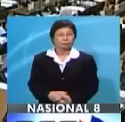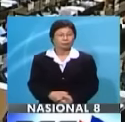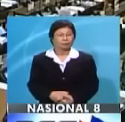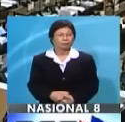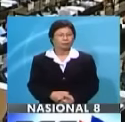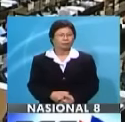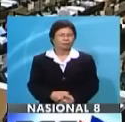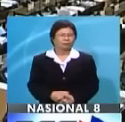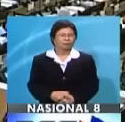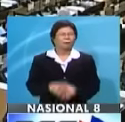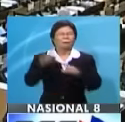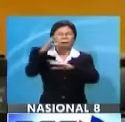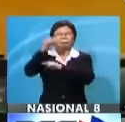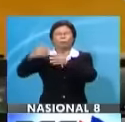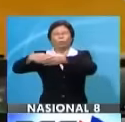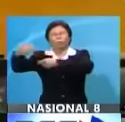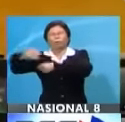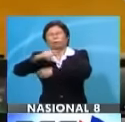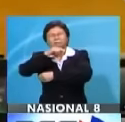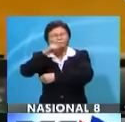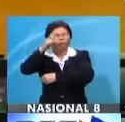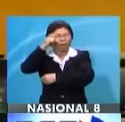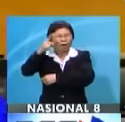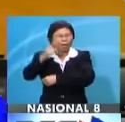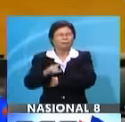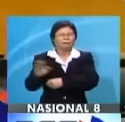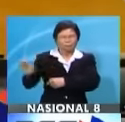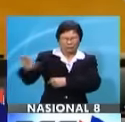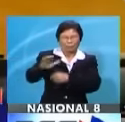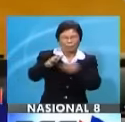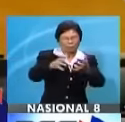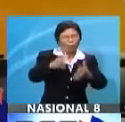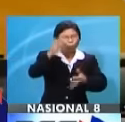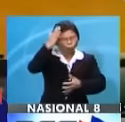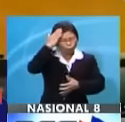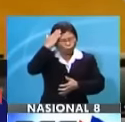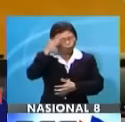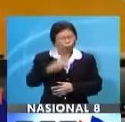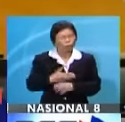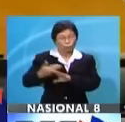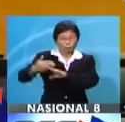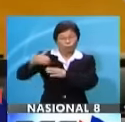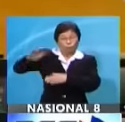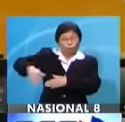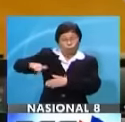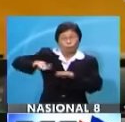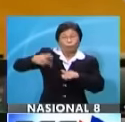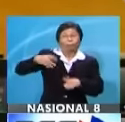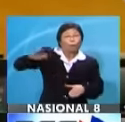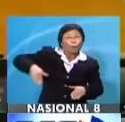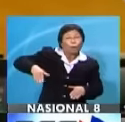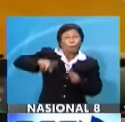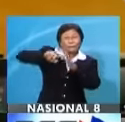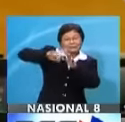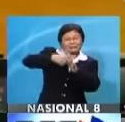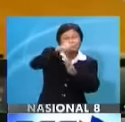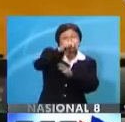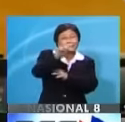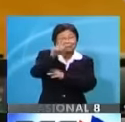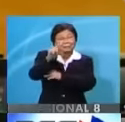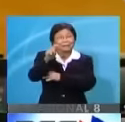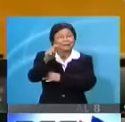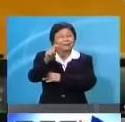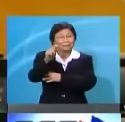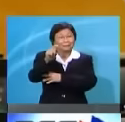dia kurang faham apa yang Umat Menteri sebut tadi. Apa yang mereka nak tahu ialah sebelum kita introduce GST, kalau orang